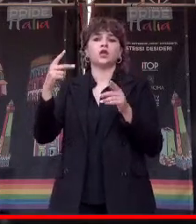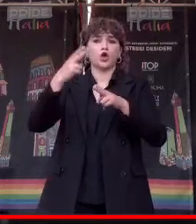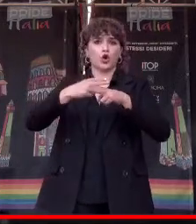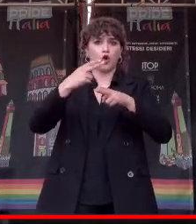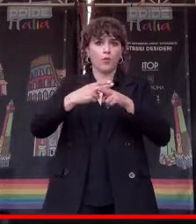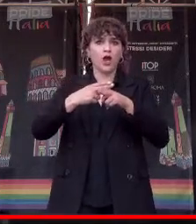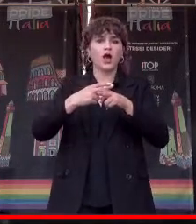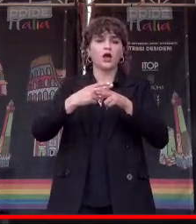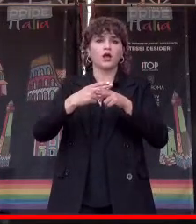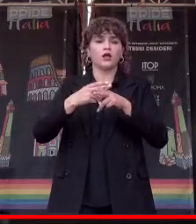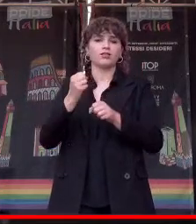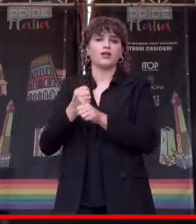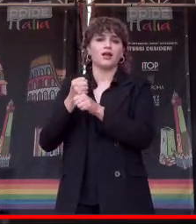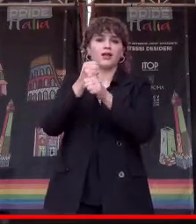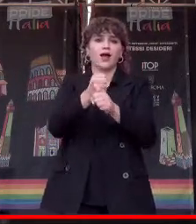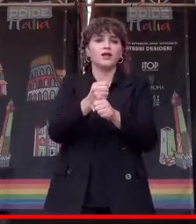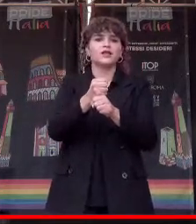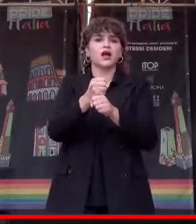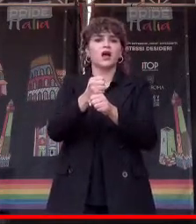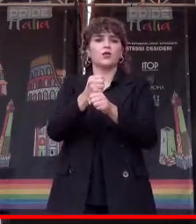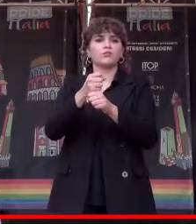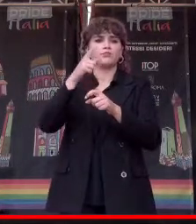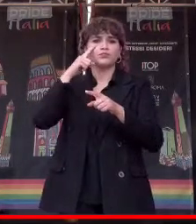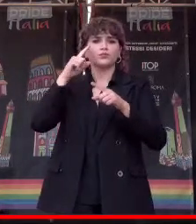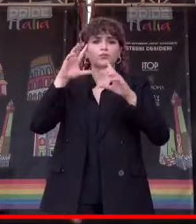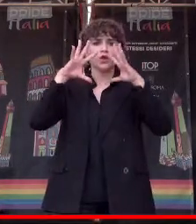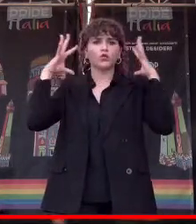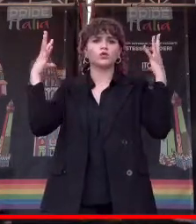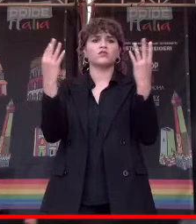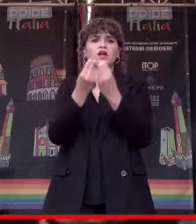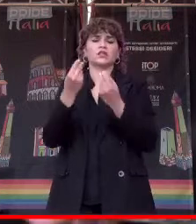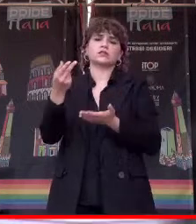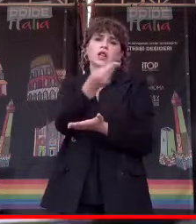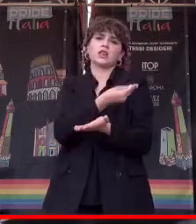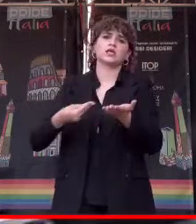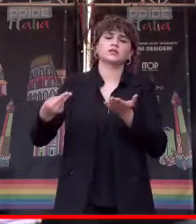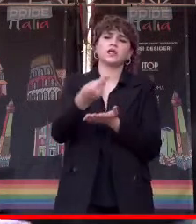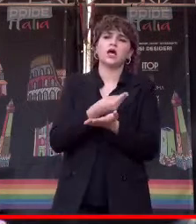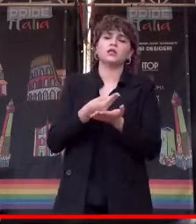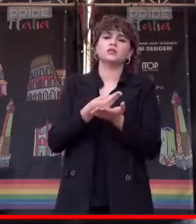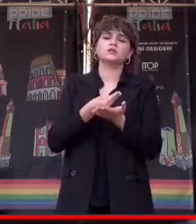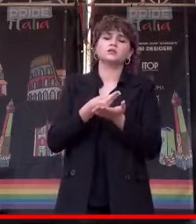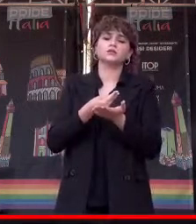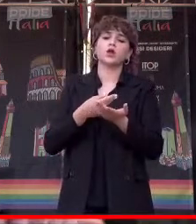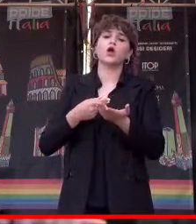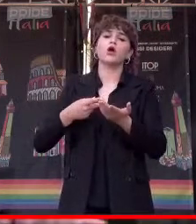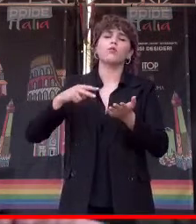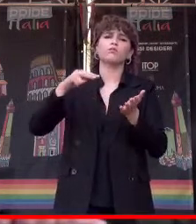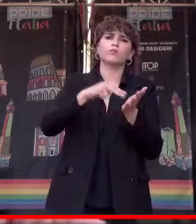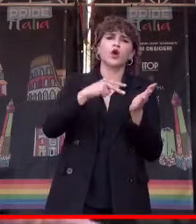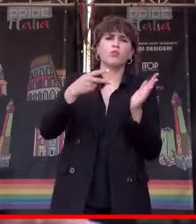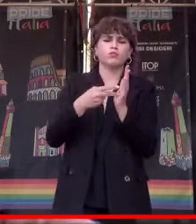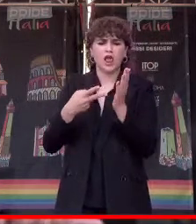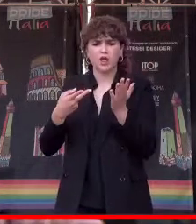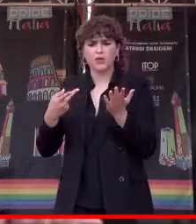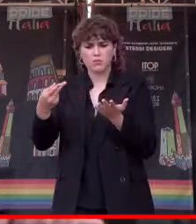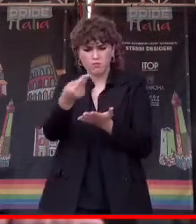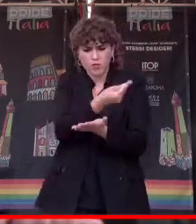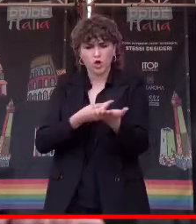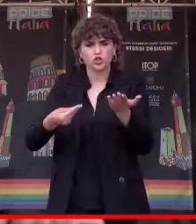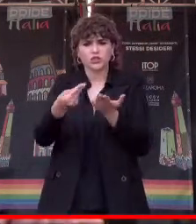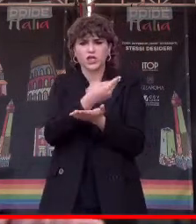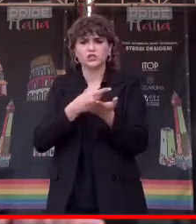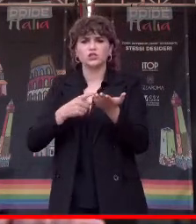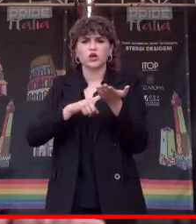Design. Cos'è? Cioè, ci ha presentato dei problemi oggettivi, no, della progettazione. Come si fa a rendere una